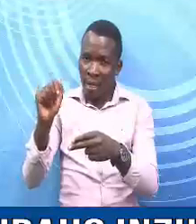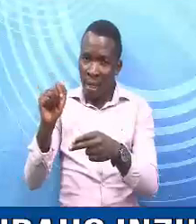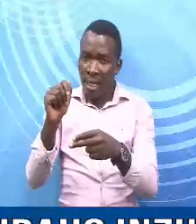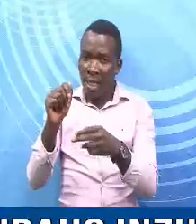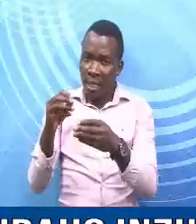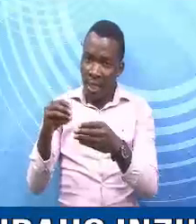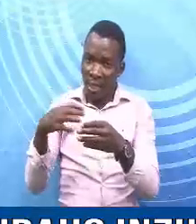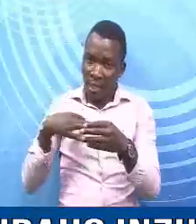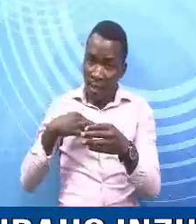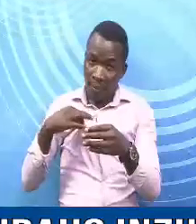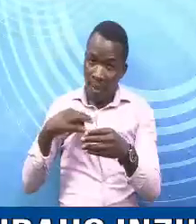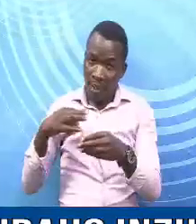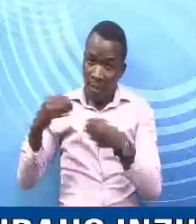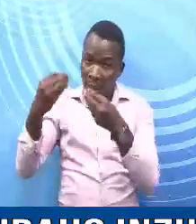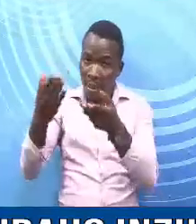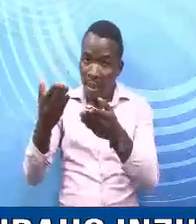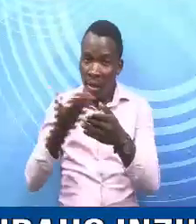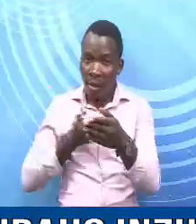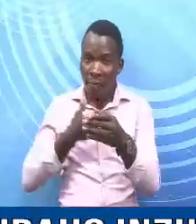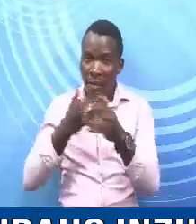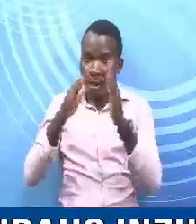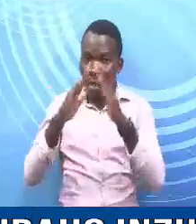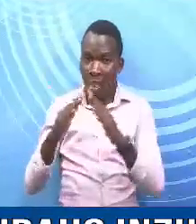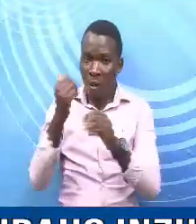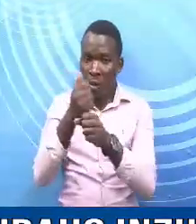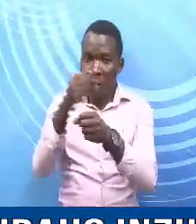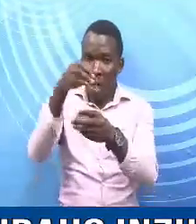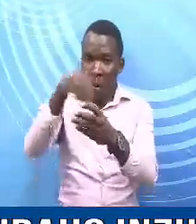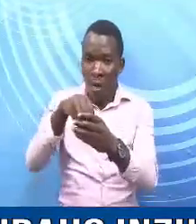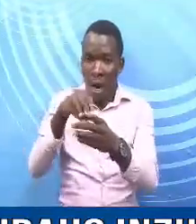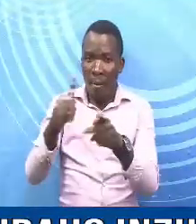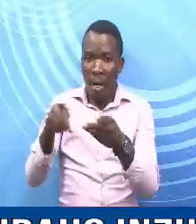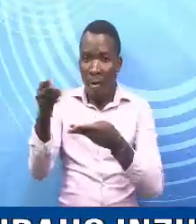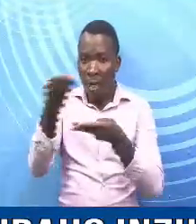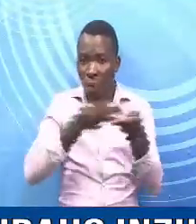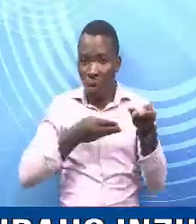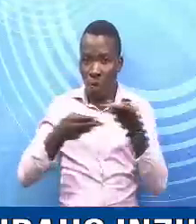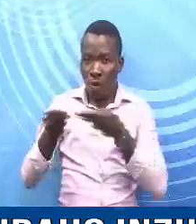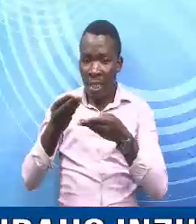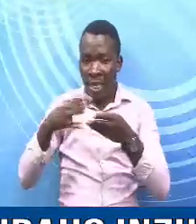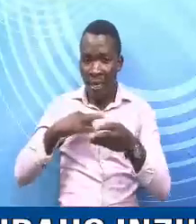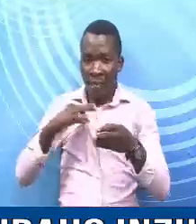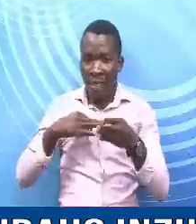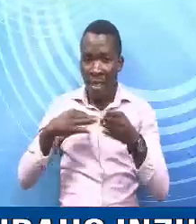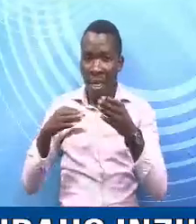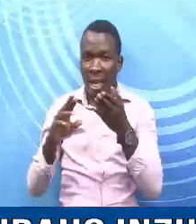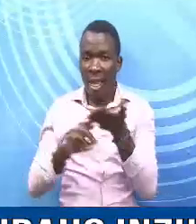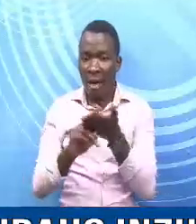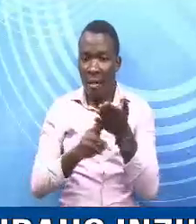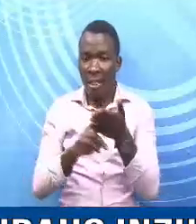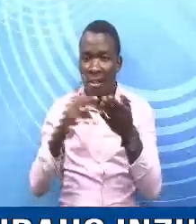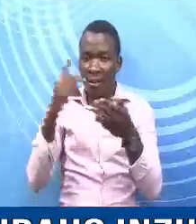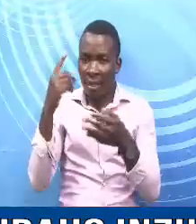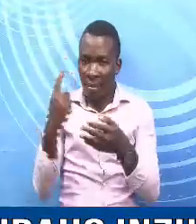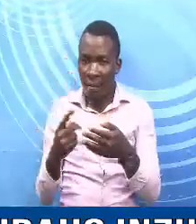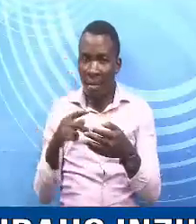barayimushyira akaba afite inzu akoreramo abarangura caguwa za mbere abarangura iza kabiri abarangura iza